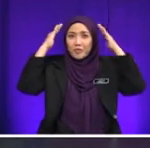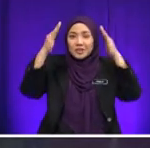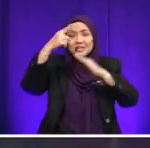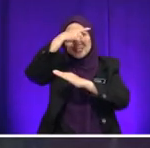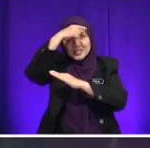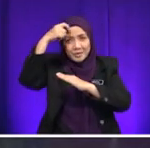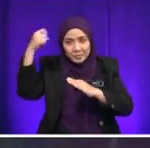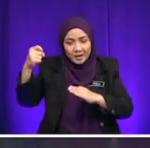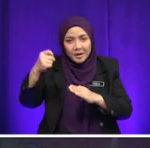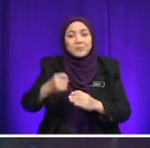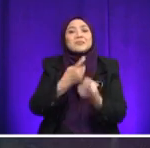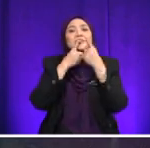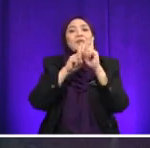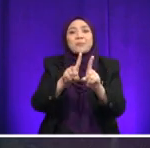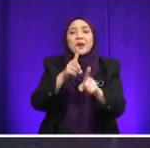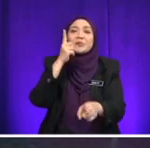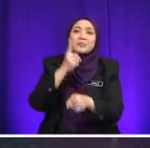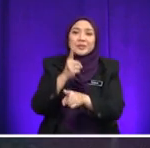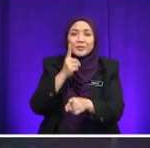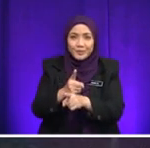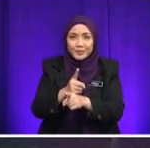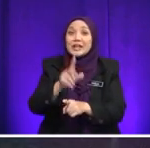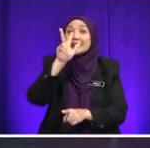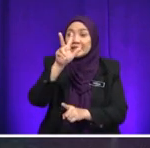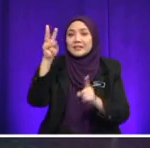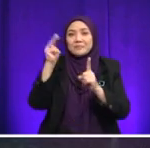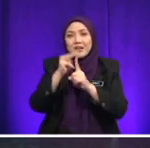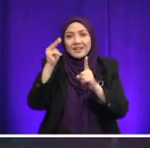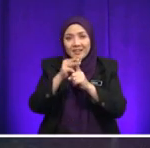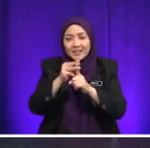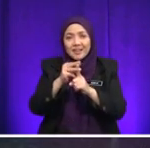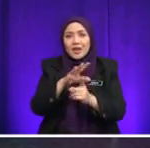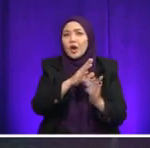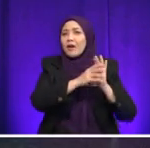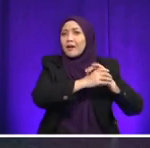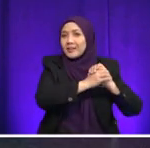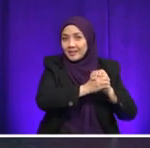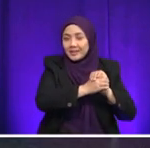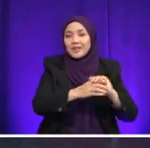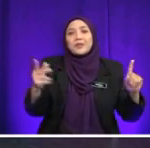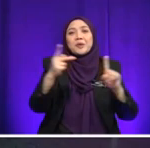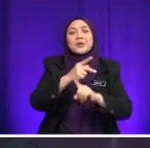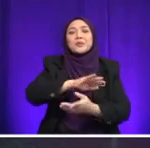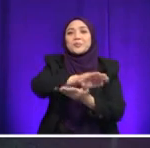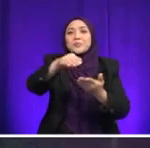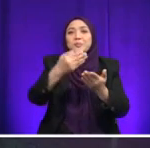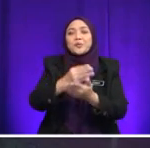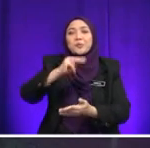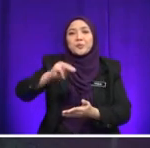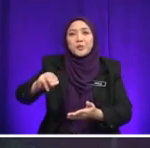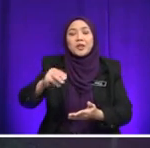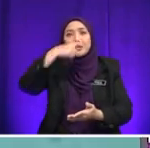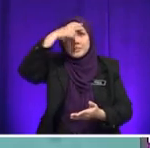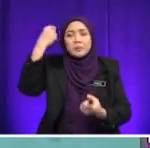juga 3 bintang kepada zari dan kita ucapkan Tania kepada semua karena dapat menjawab soal ini dengan